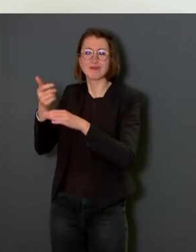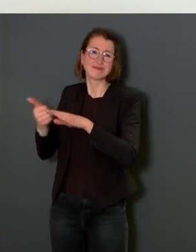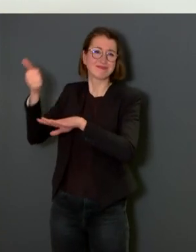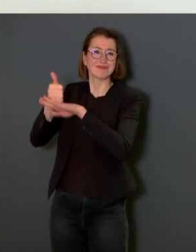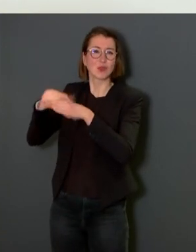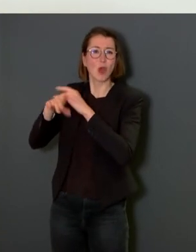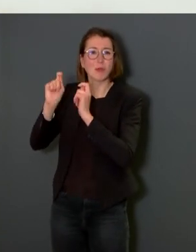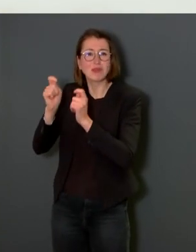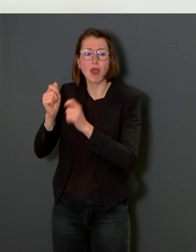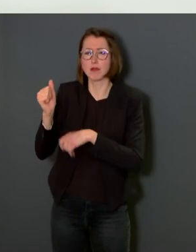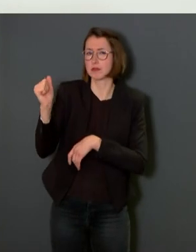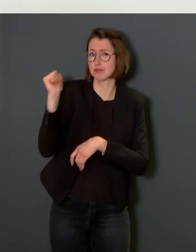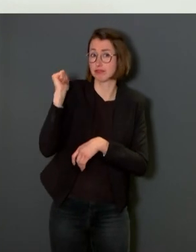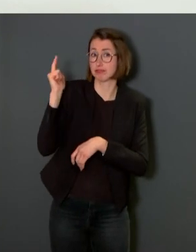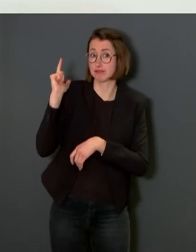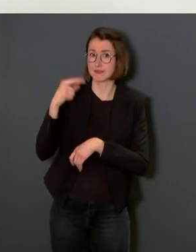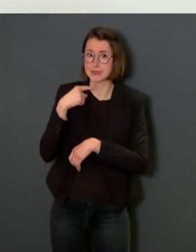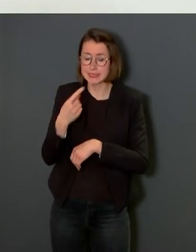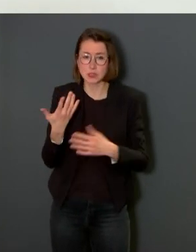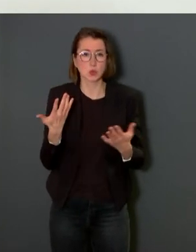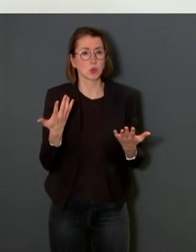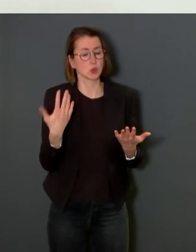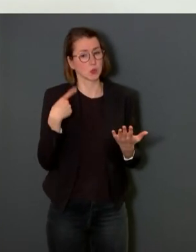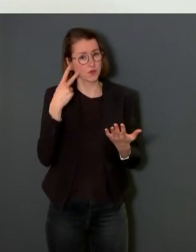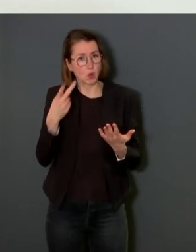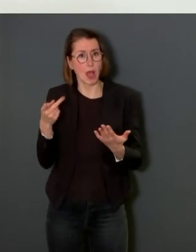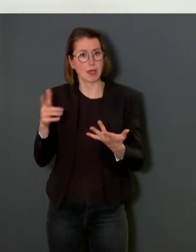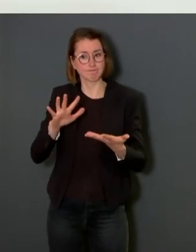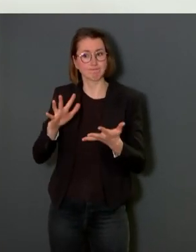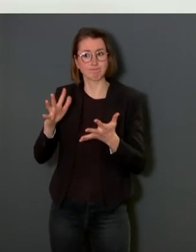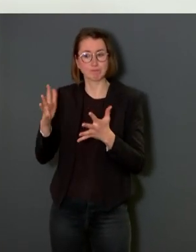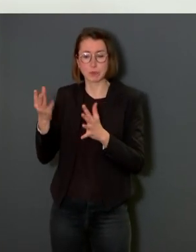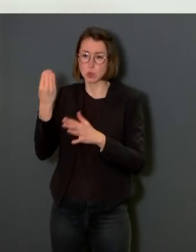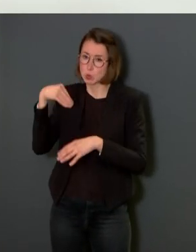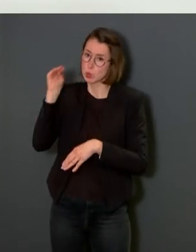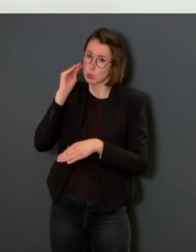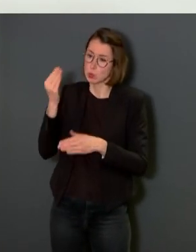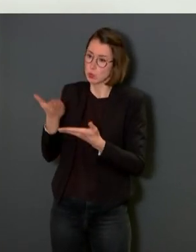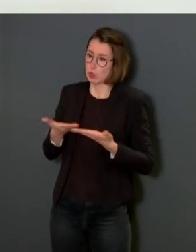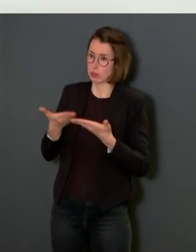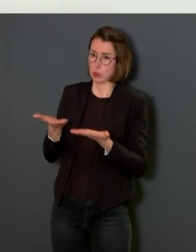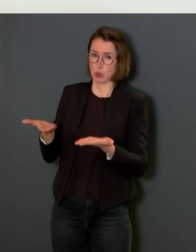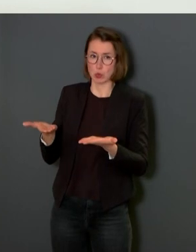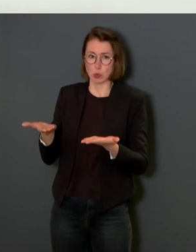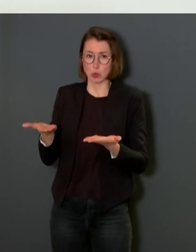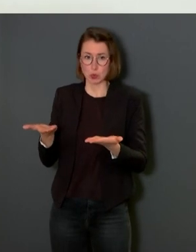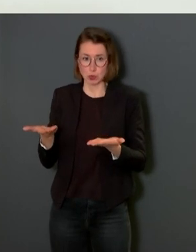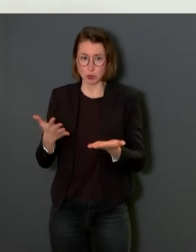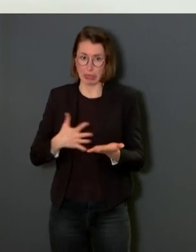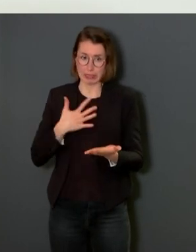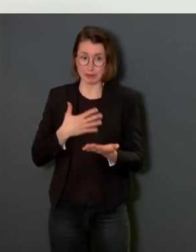a une évolution qu'on n'avait plus vue avant. On voit les chiffres d'aujourd'hui que c'est assez